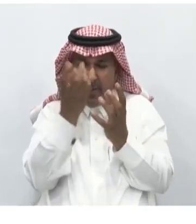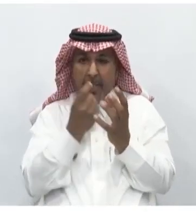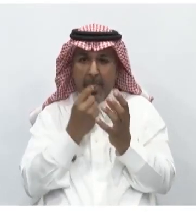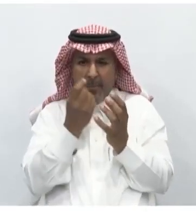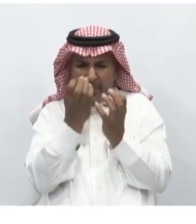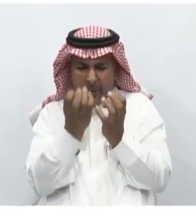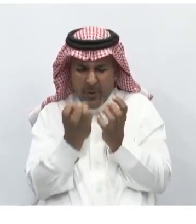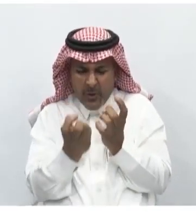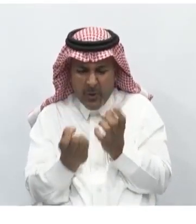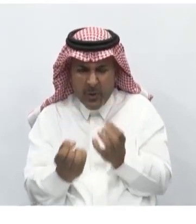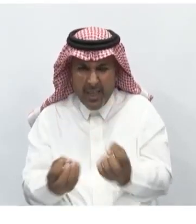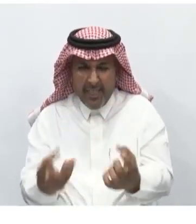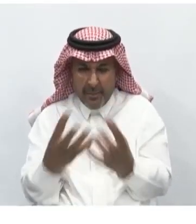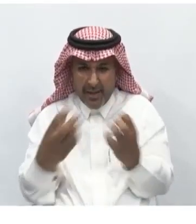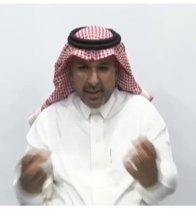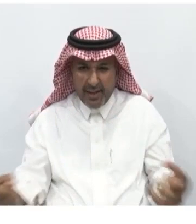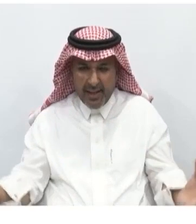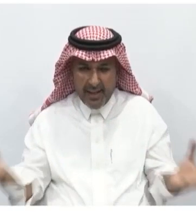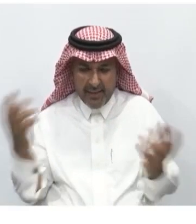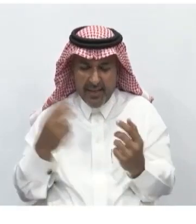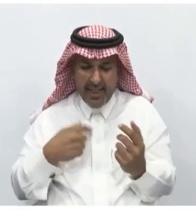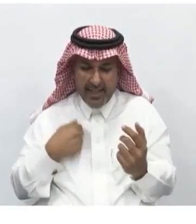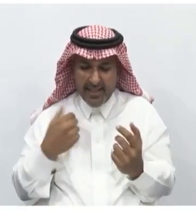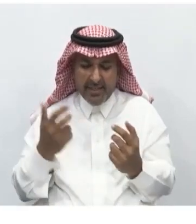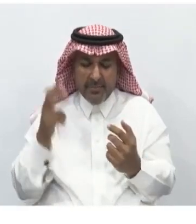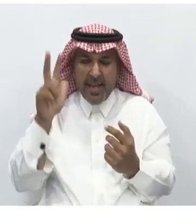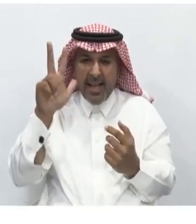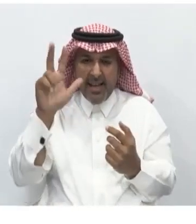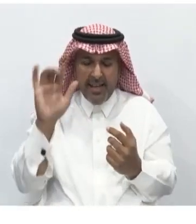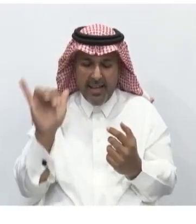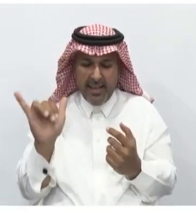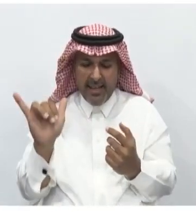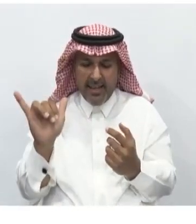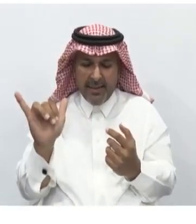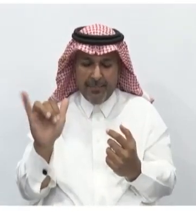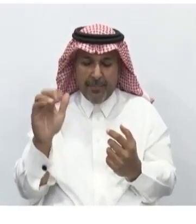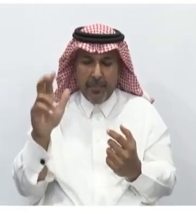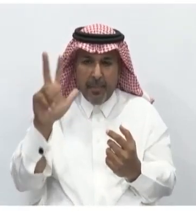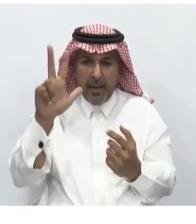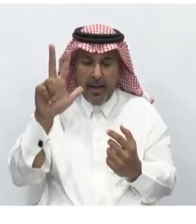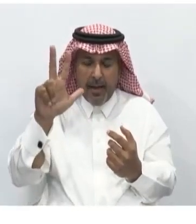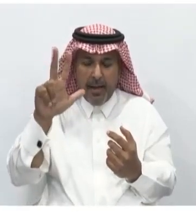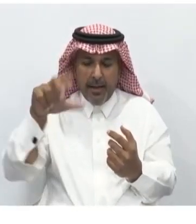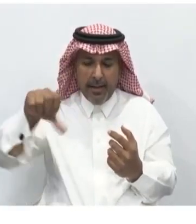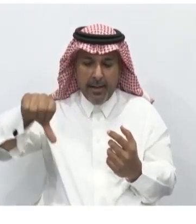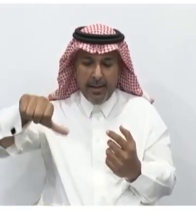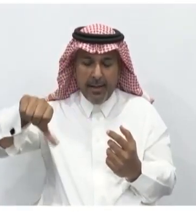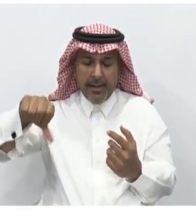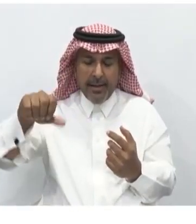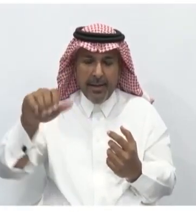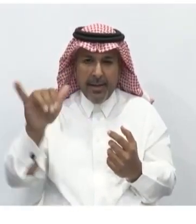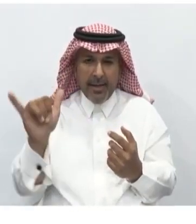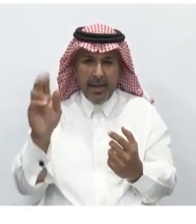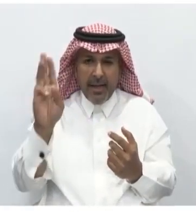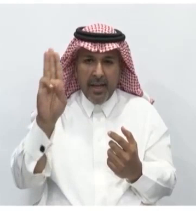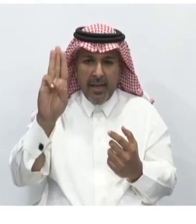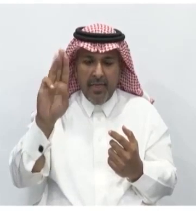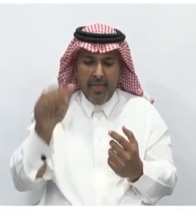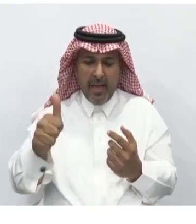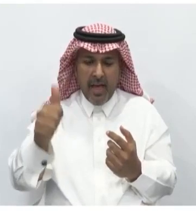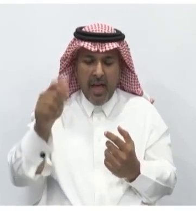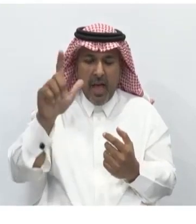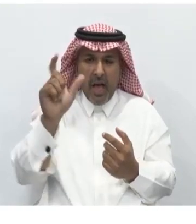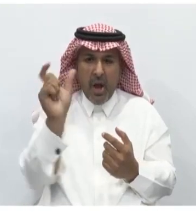معها تضاف إليها للحفاظ عليها خالية من الماء. إذاً كبريتات الكالسيوم يضاف إلى